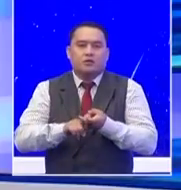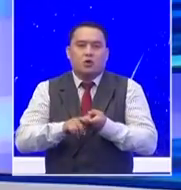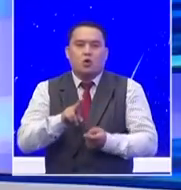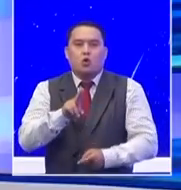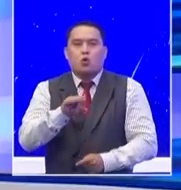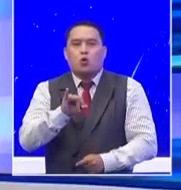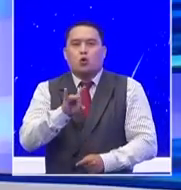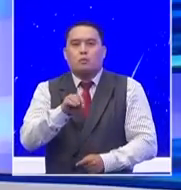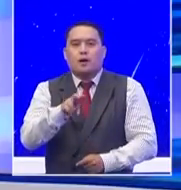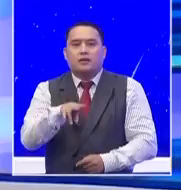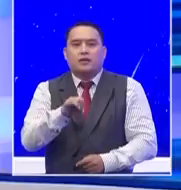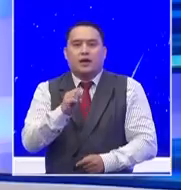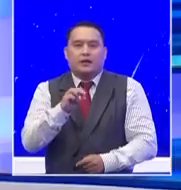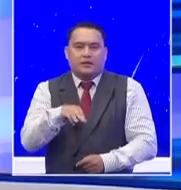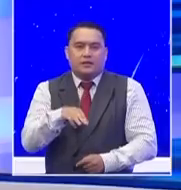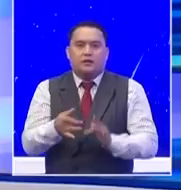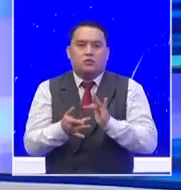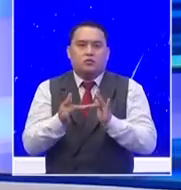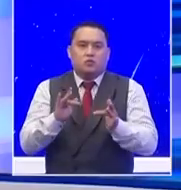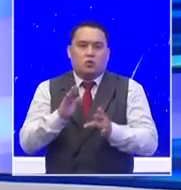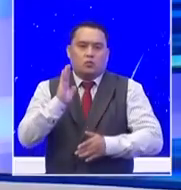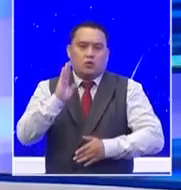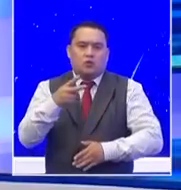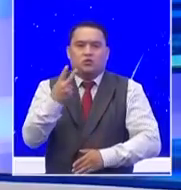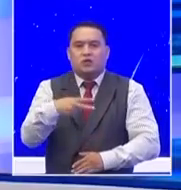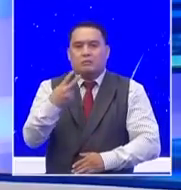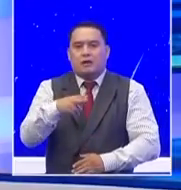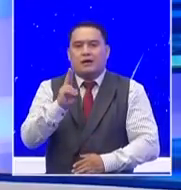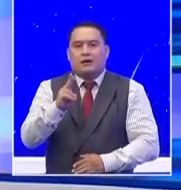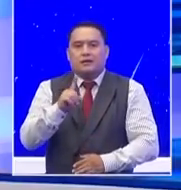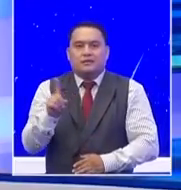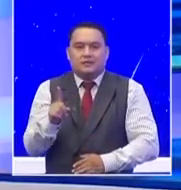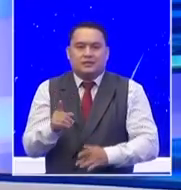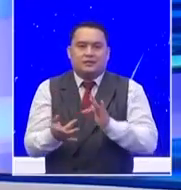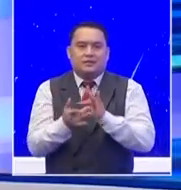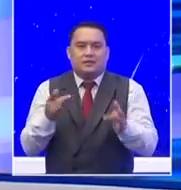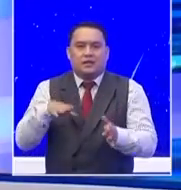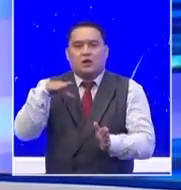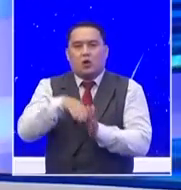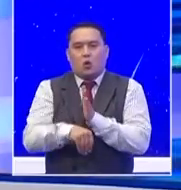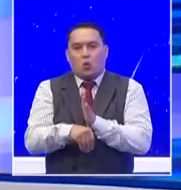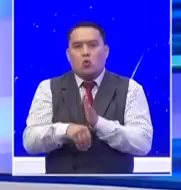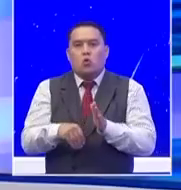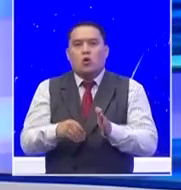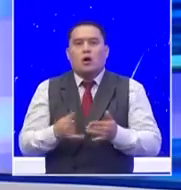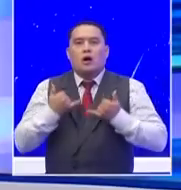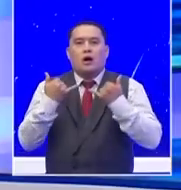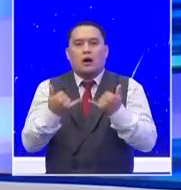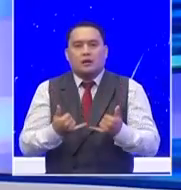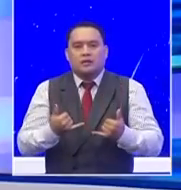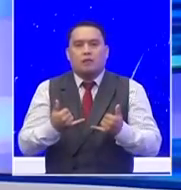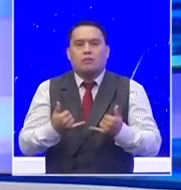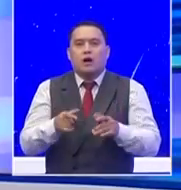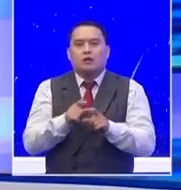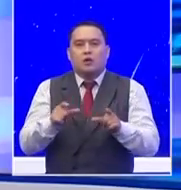шалу рәсімі онлайн өтеді. Ол үшін елімізде құрбан 2020 кезет сайты іске қосылды. Қашықтан құрбандық шалуға арналған порталда